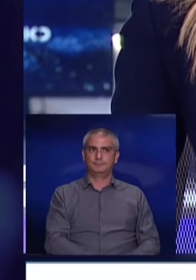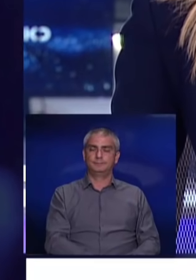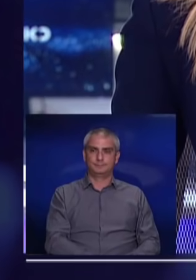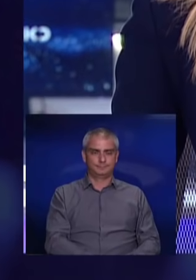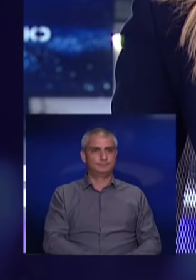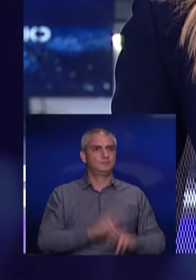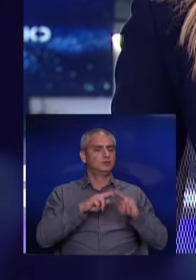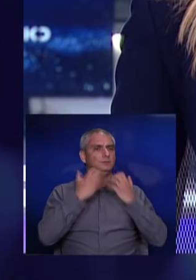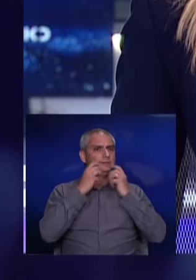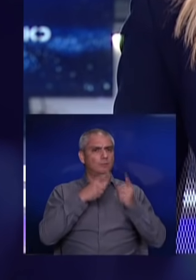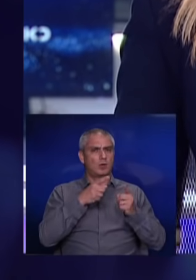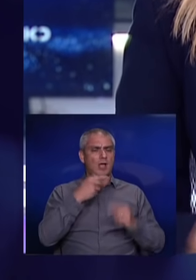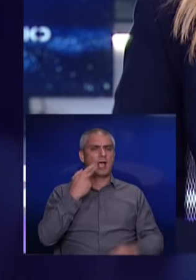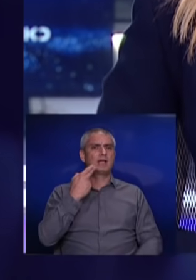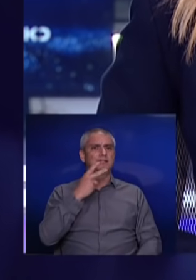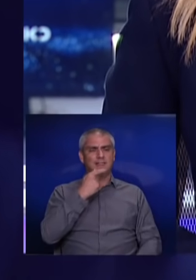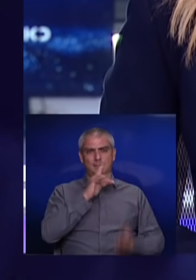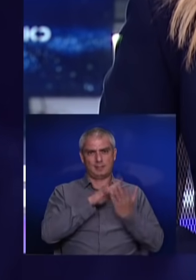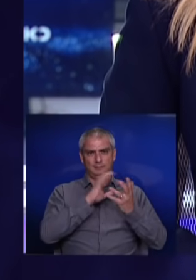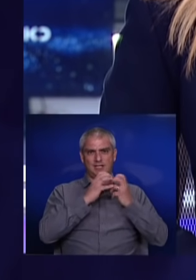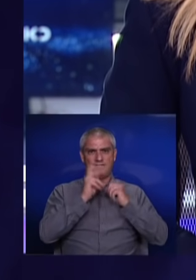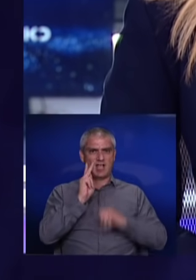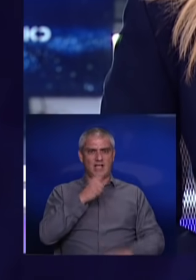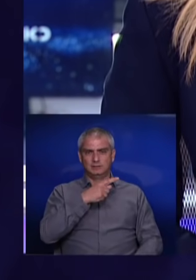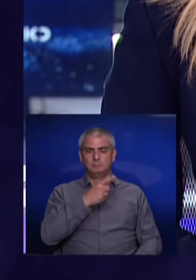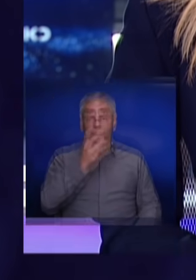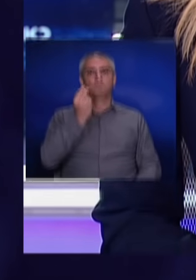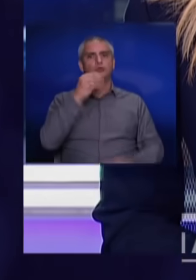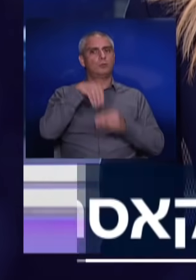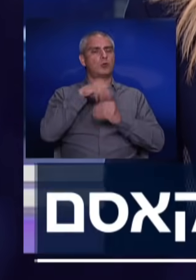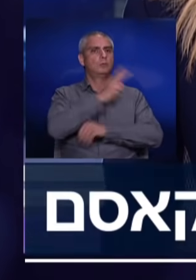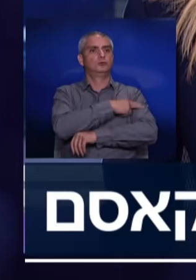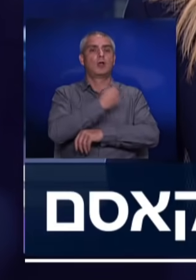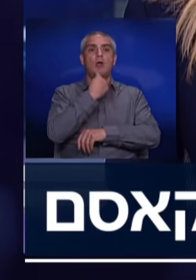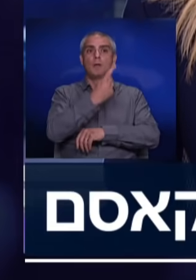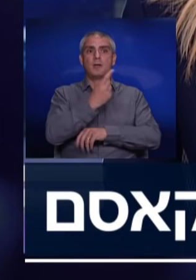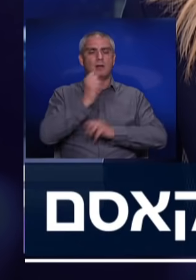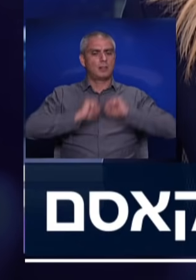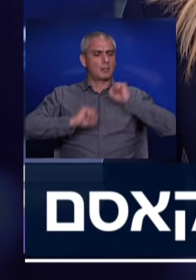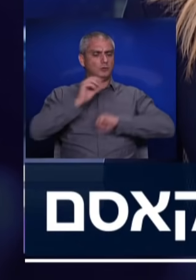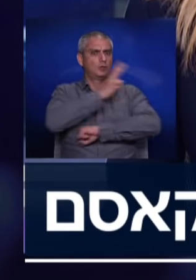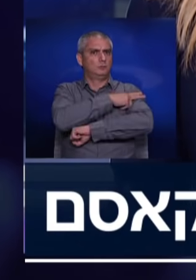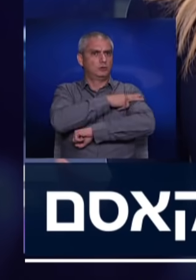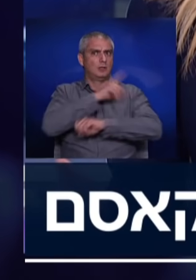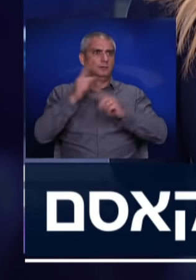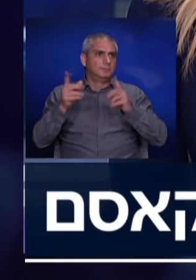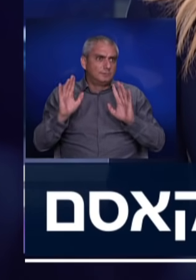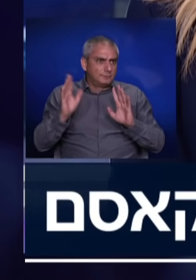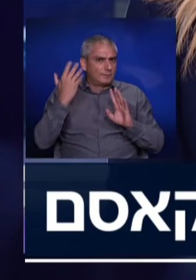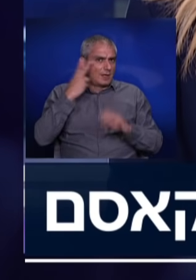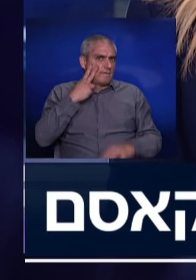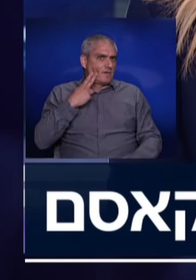נשארים עם הסיפור הזה, הדס גרינברג, את הערב בכפר קאסם, וגורם במשטרה אומר לך על ההתנהלות של המשטרה באירוע הזה, הייתה